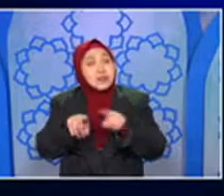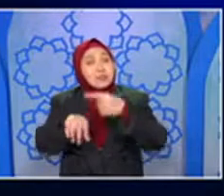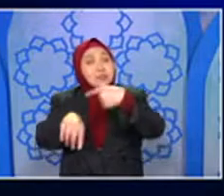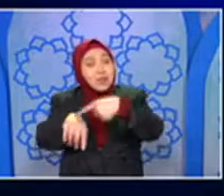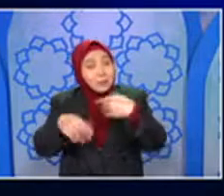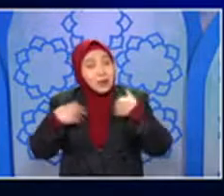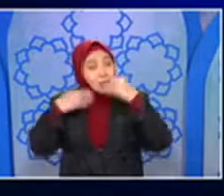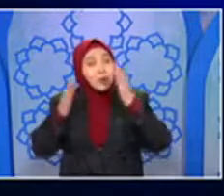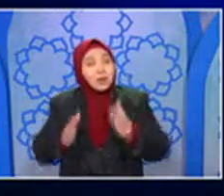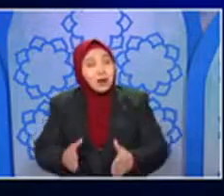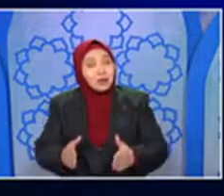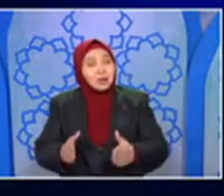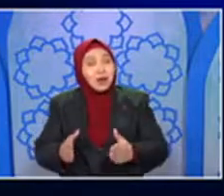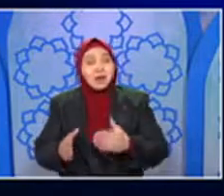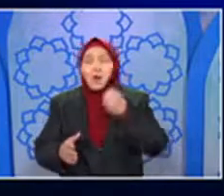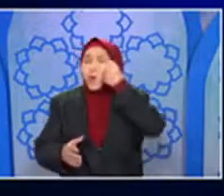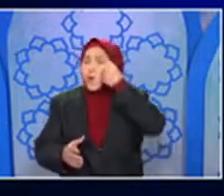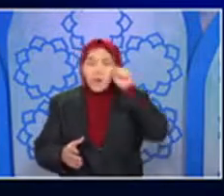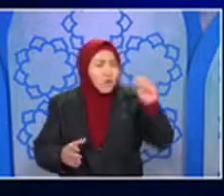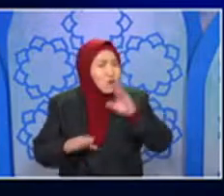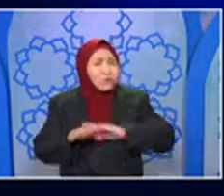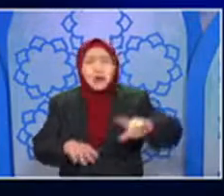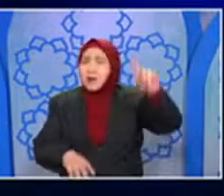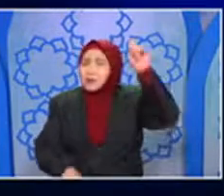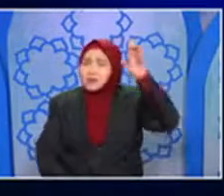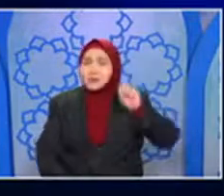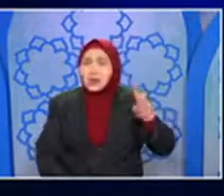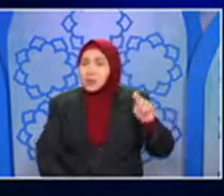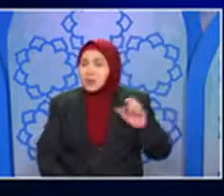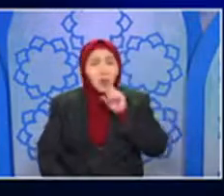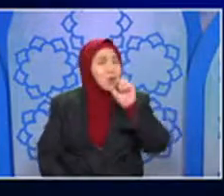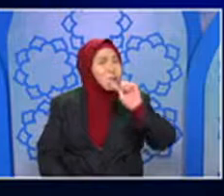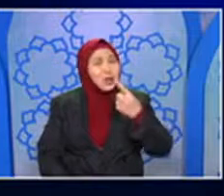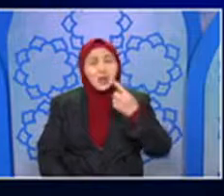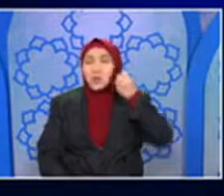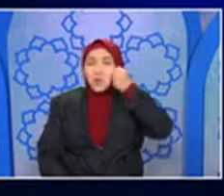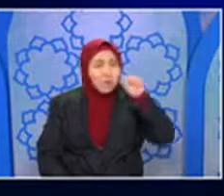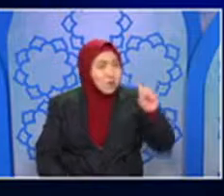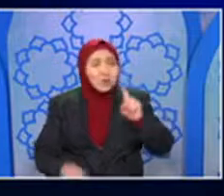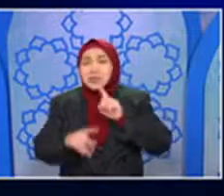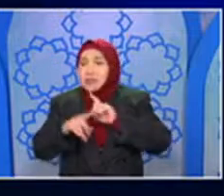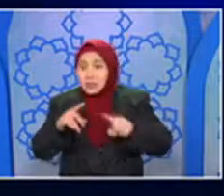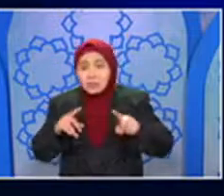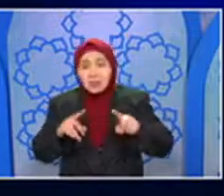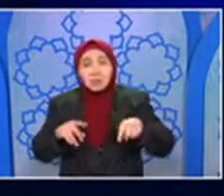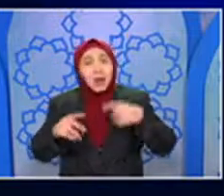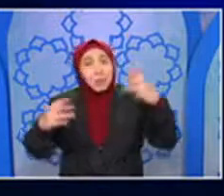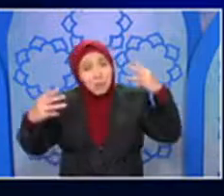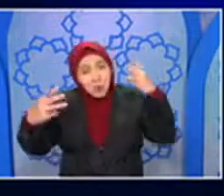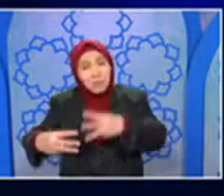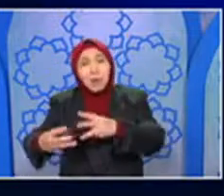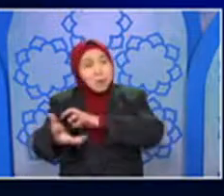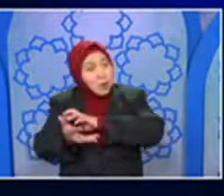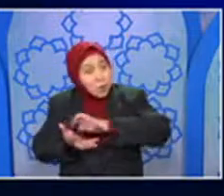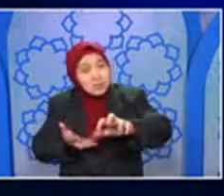orang-orang yang mereka ini kufur kepada Allah Subhanahu Wa Taala, bukan sekadar kufur tetapi mereka ini menyerang dan juga